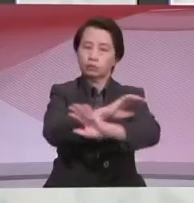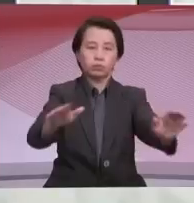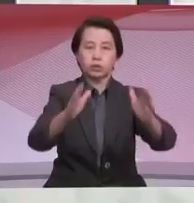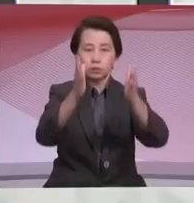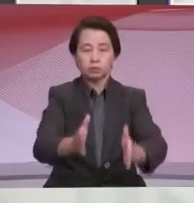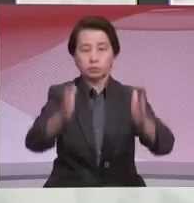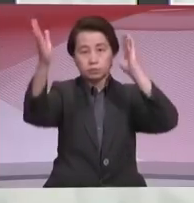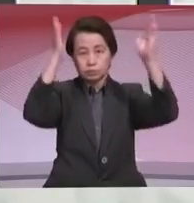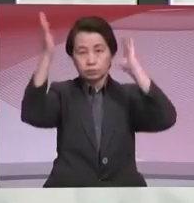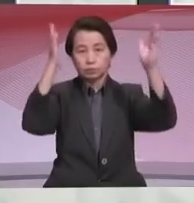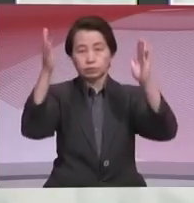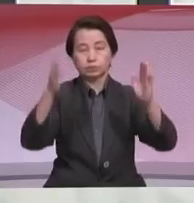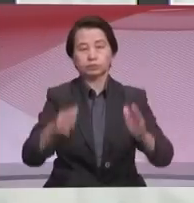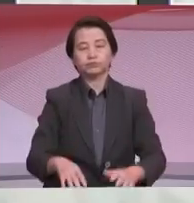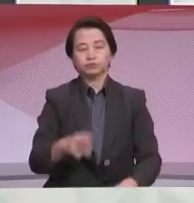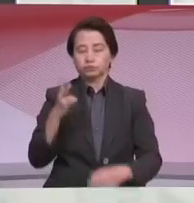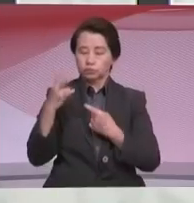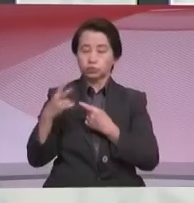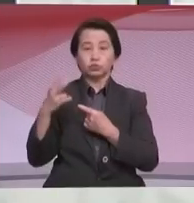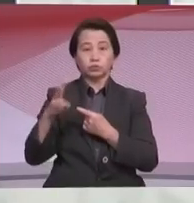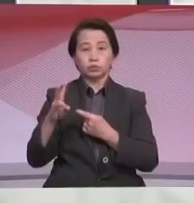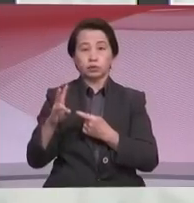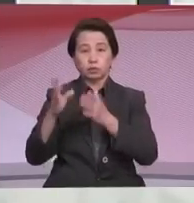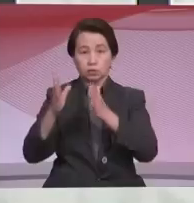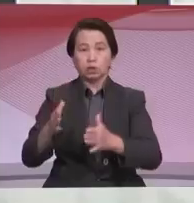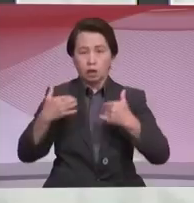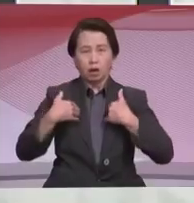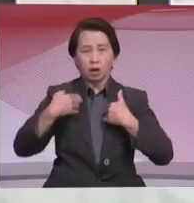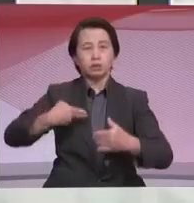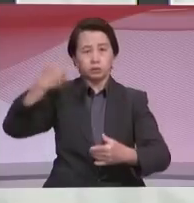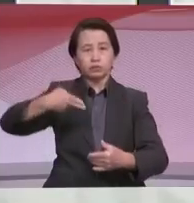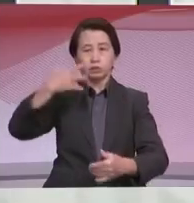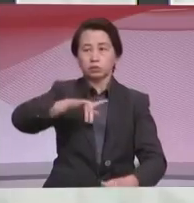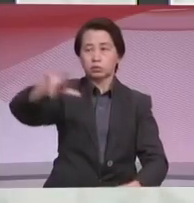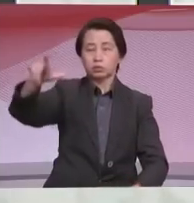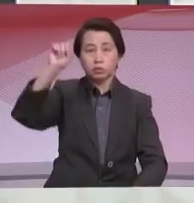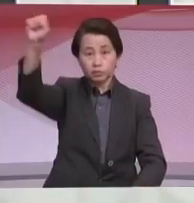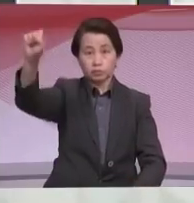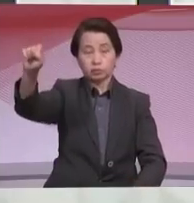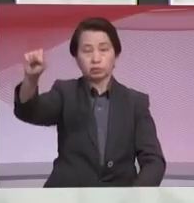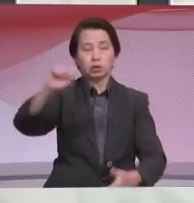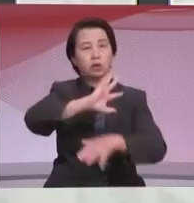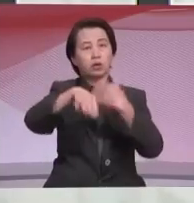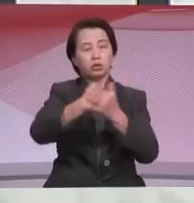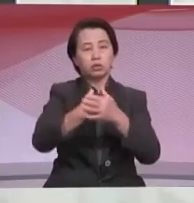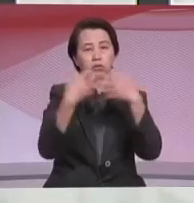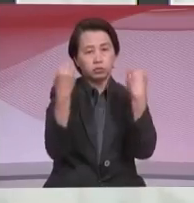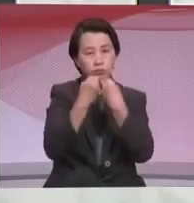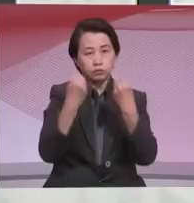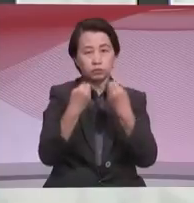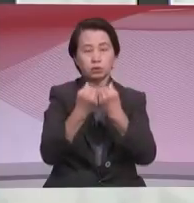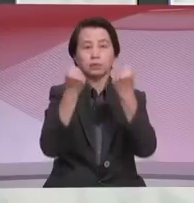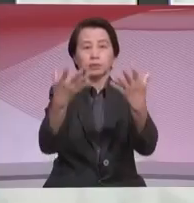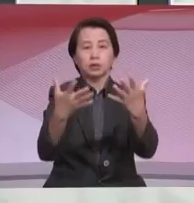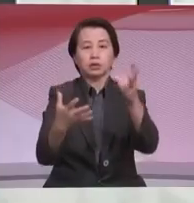warga negara. Sebanyak 17 kes mempunyai sejarah perjalanan ke Sabah pada hari ini, menjadikan jumlah kes